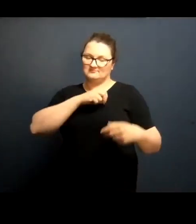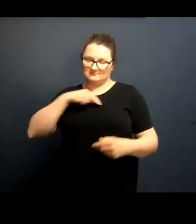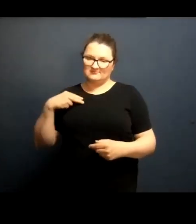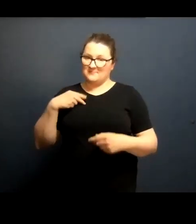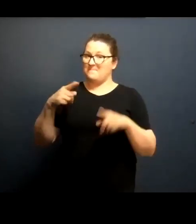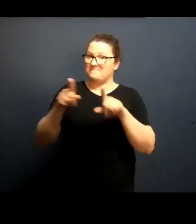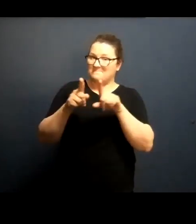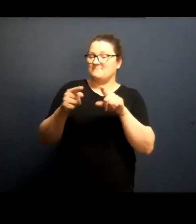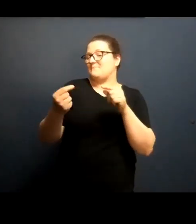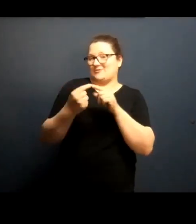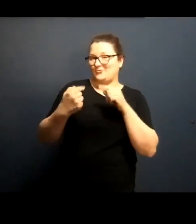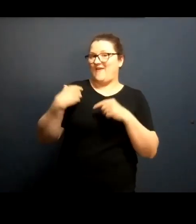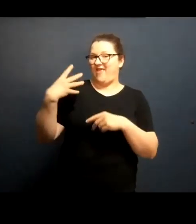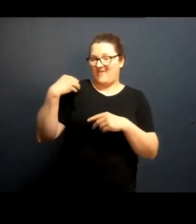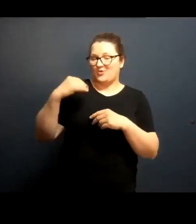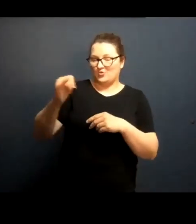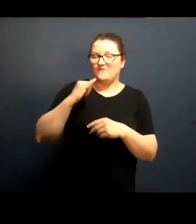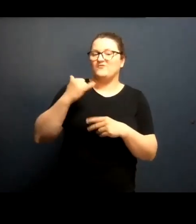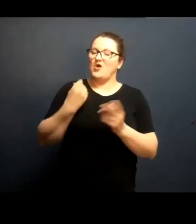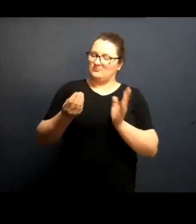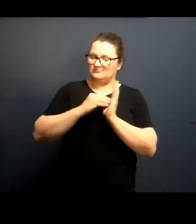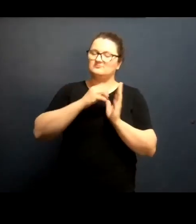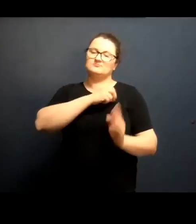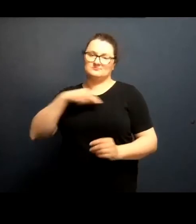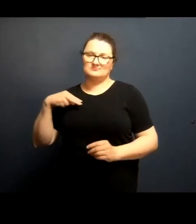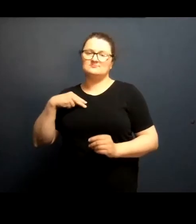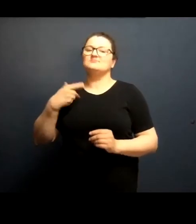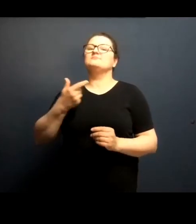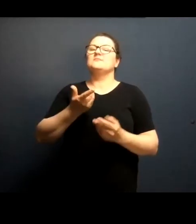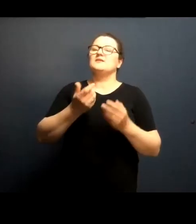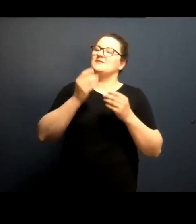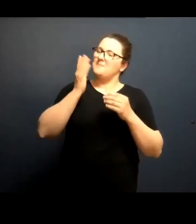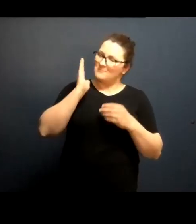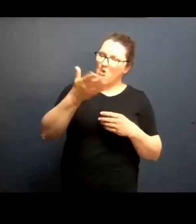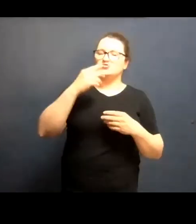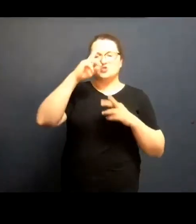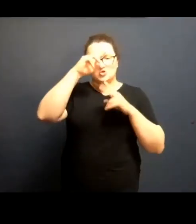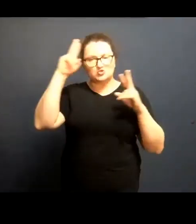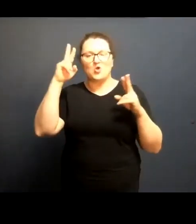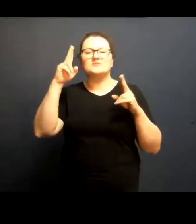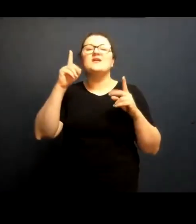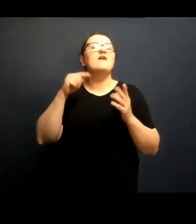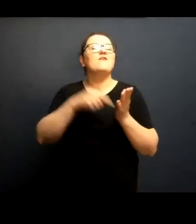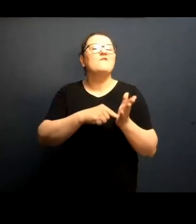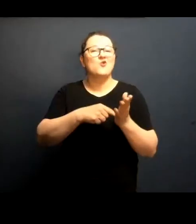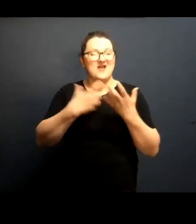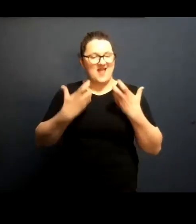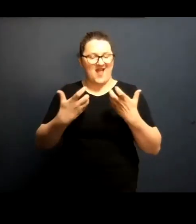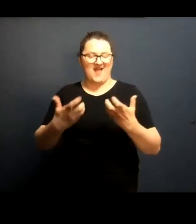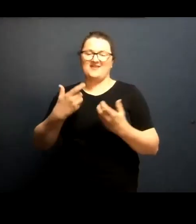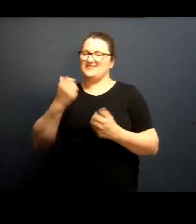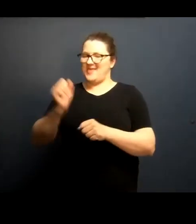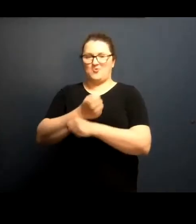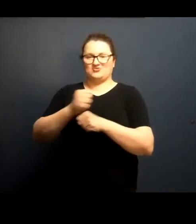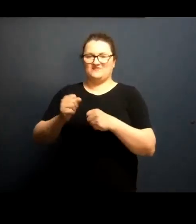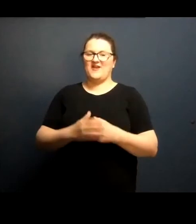wieku, no właśnie zamieściła takie motto Bądź rozsądny, chciej niemożliwego. Dziękuję